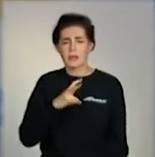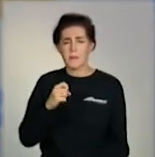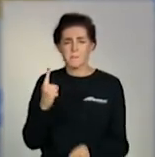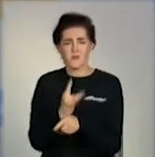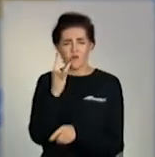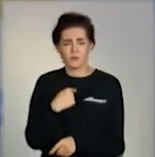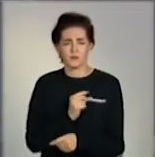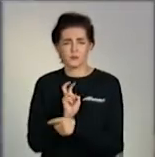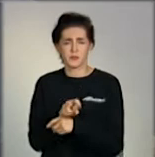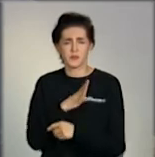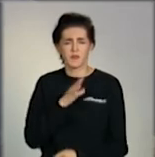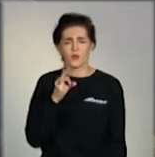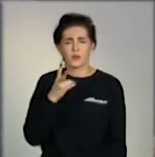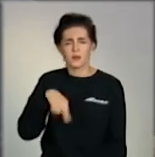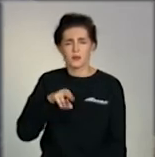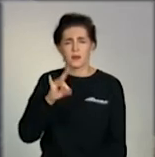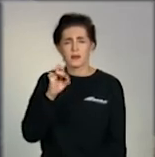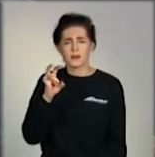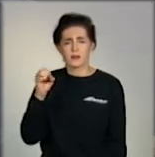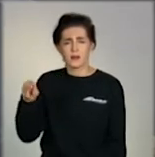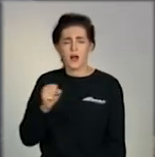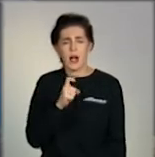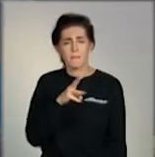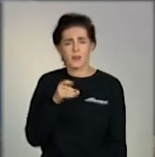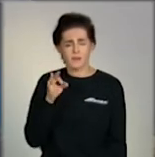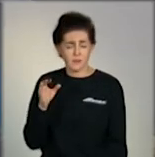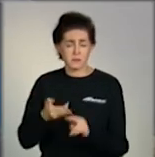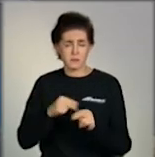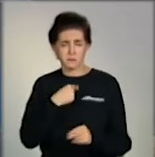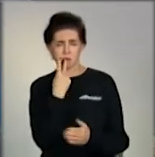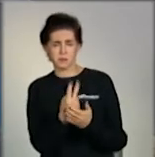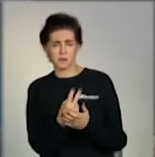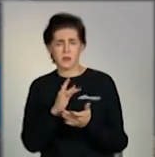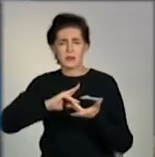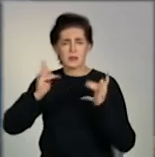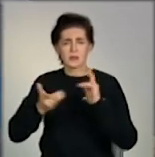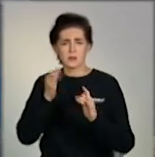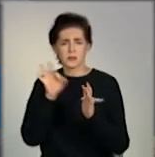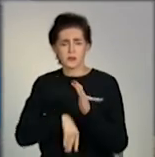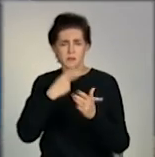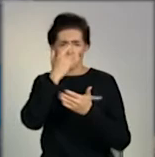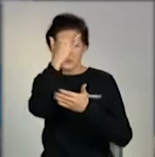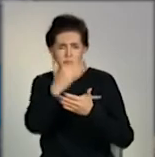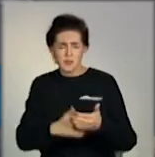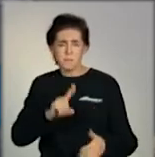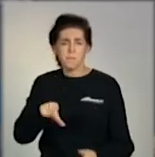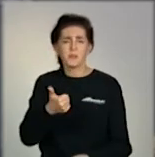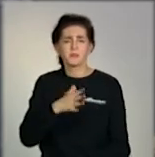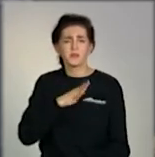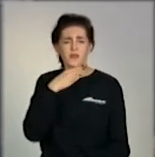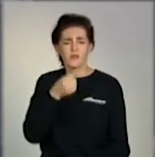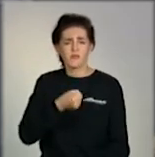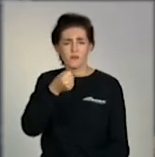Рената Ахметова. Я побачила таку активність в соцмережах з приводу першого свого інтерв'ю, що я дуже